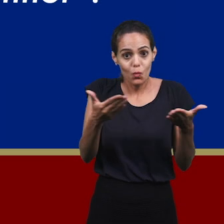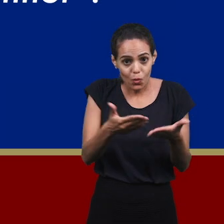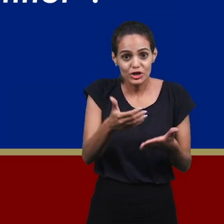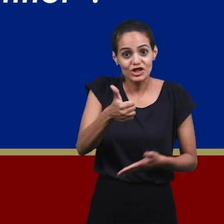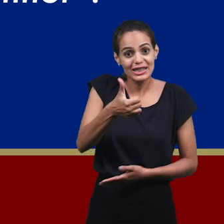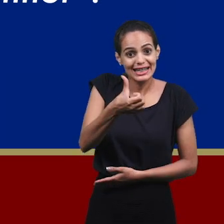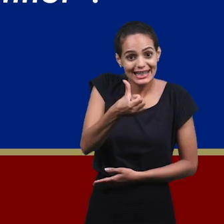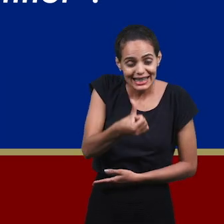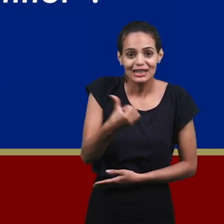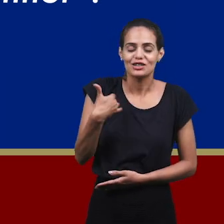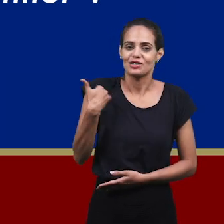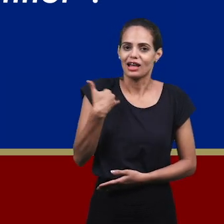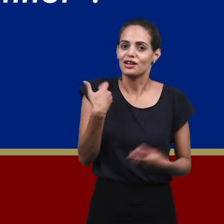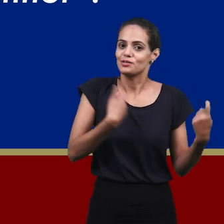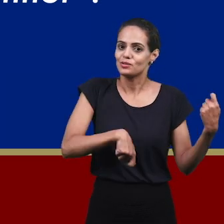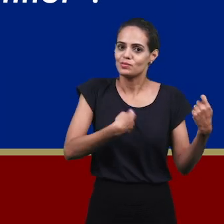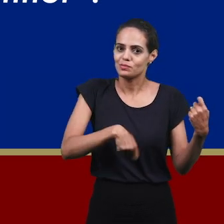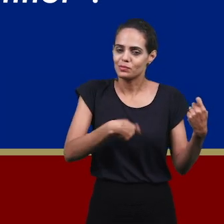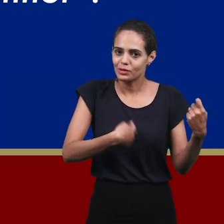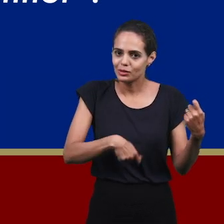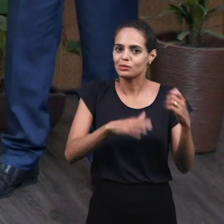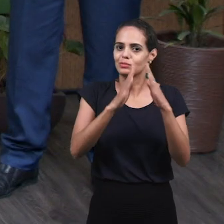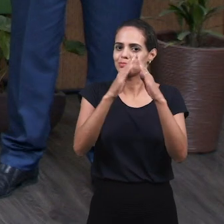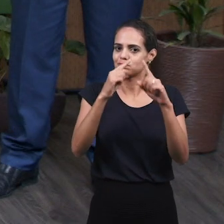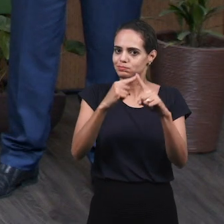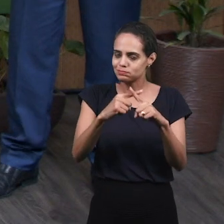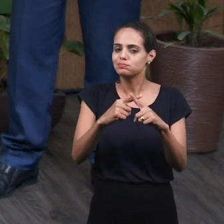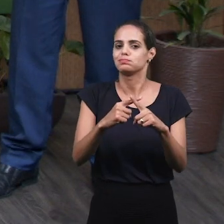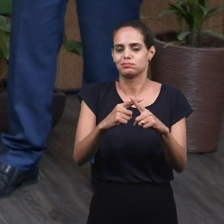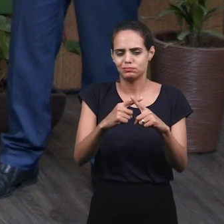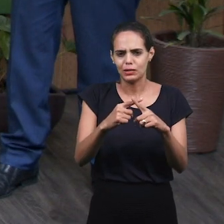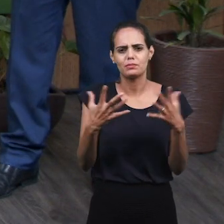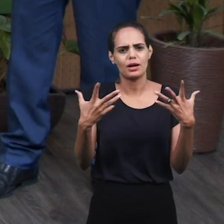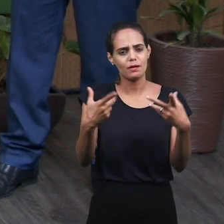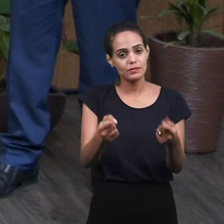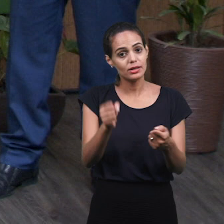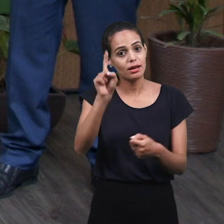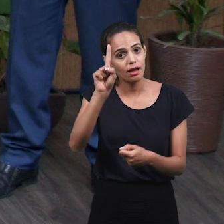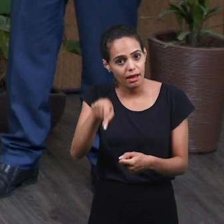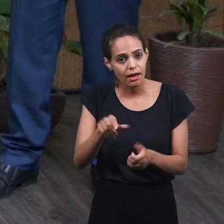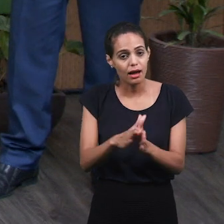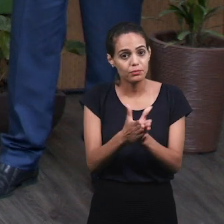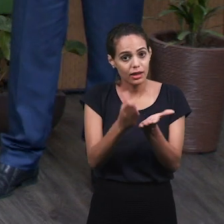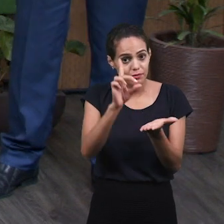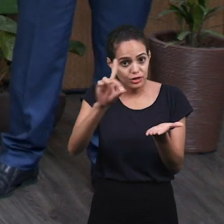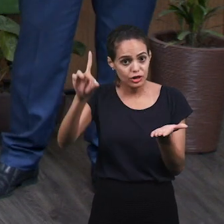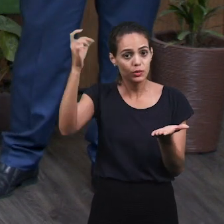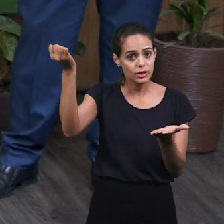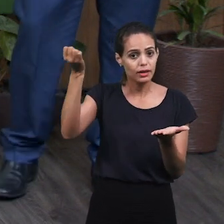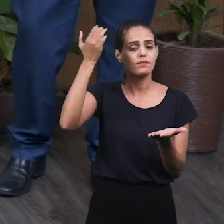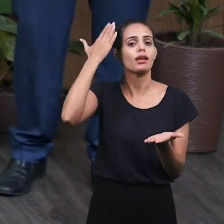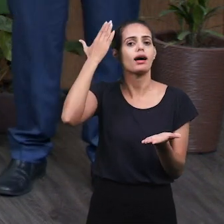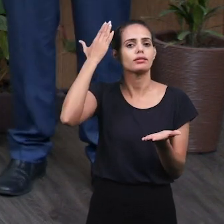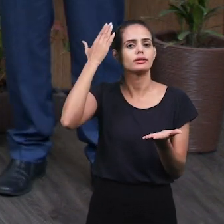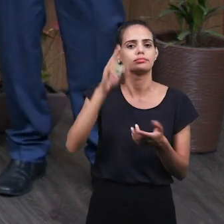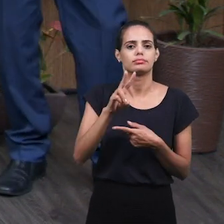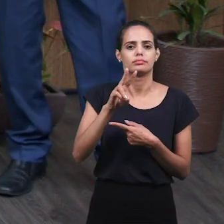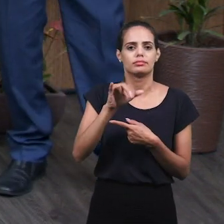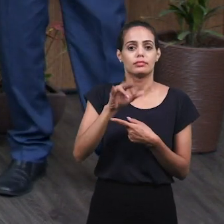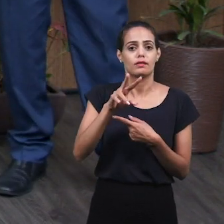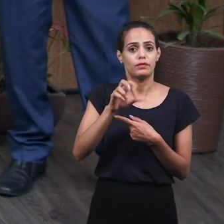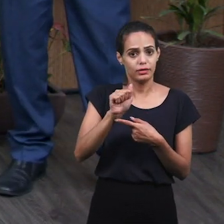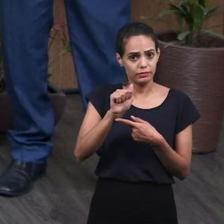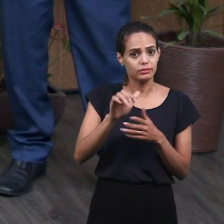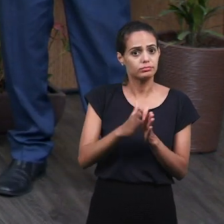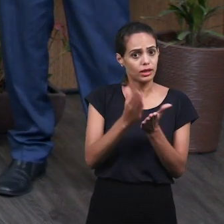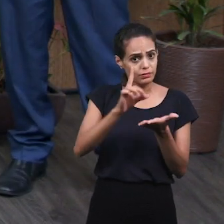la maison du Seigneur. Gloire à Dieu, quelle merveille, c'est la parole vivante qui agit. Nous avons laissé une question. Qu'est-ce qui s'est